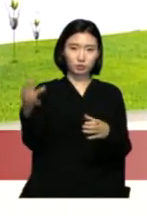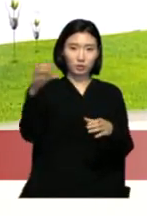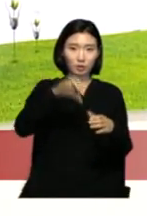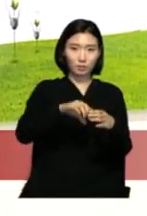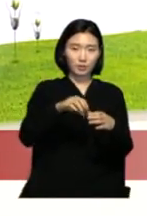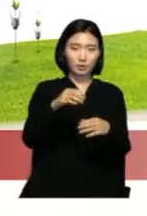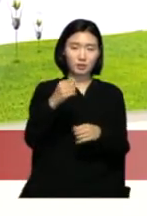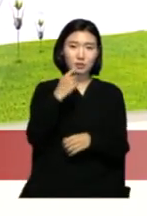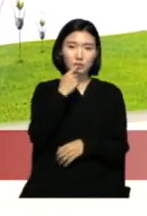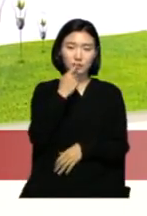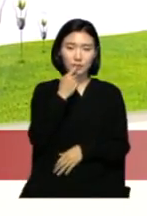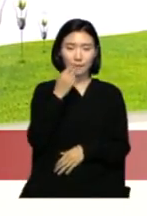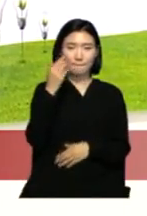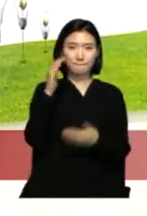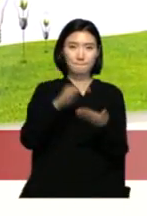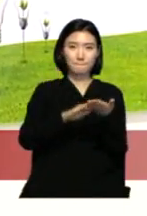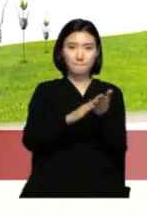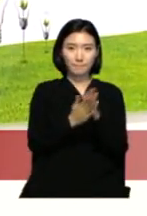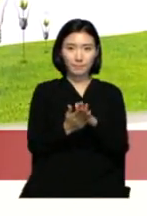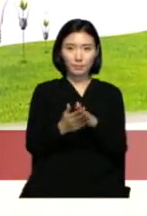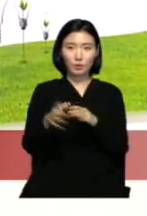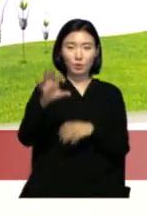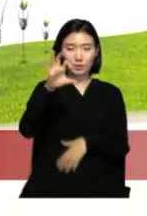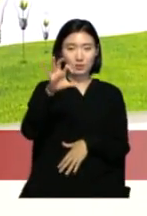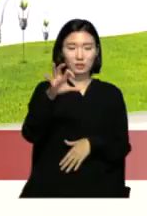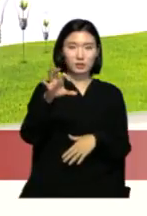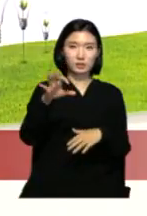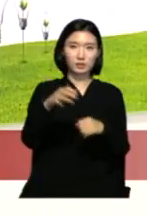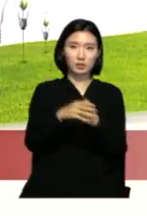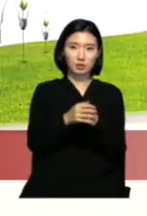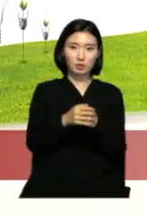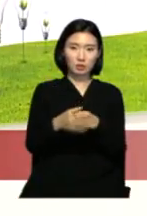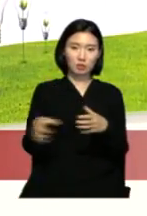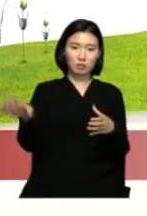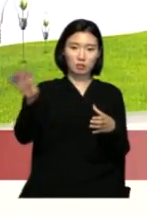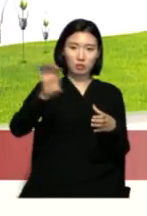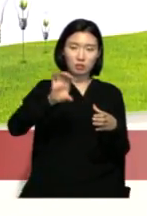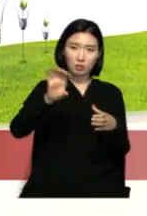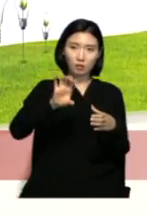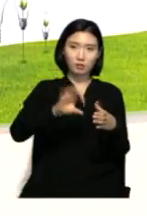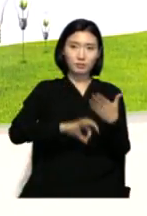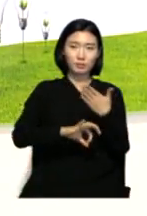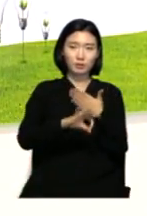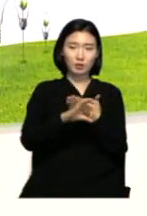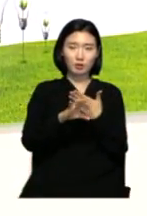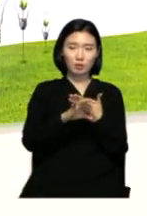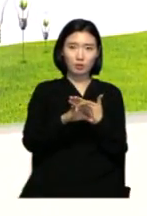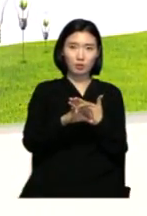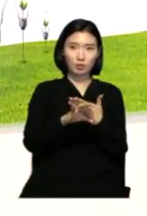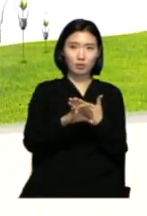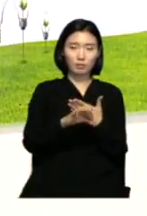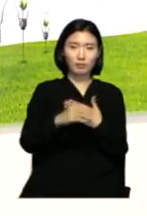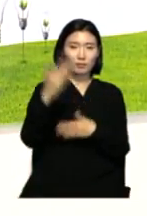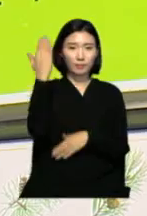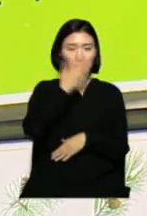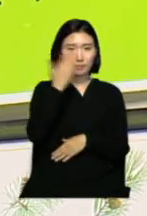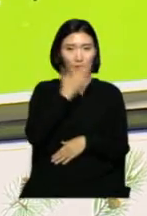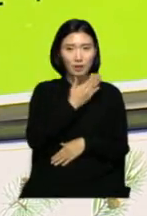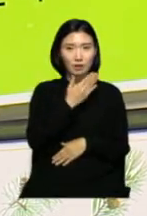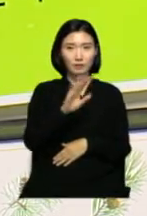되고요. 그다음에 화장실 변기에 집어넣고 뚜껑을 닫아놓으면 화장실이 뽀얘지고